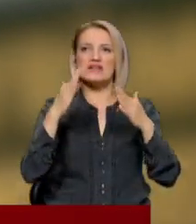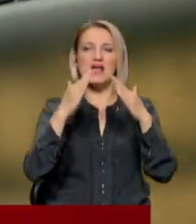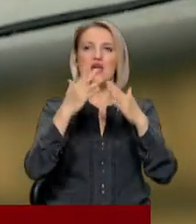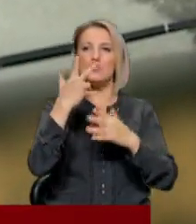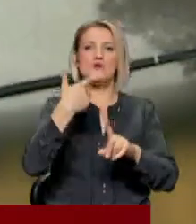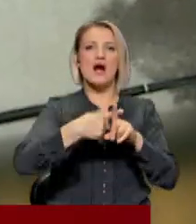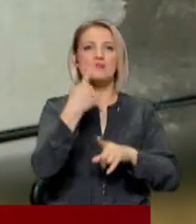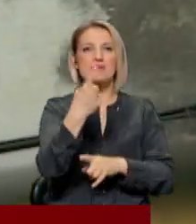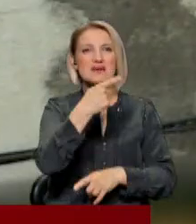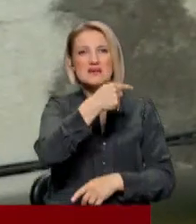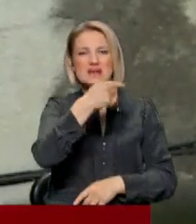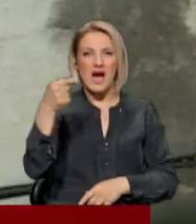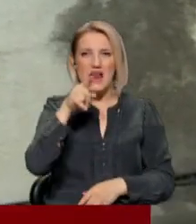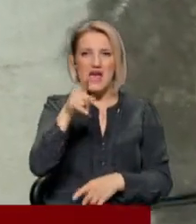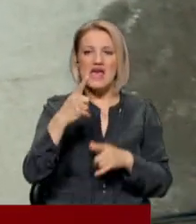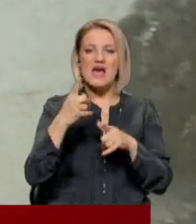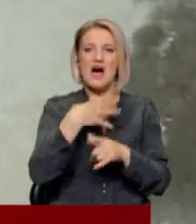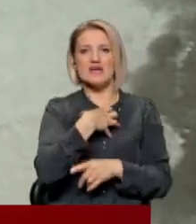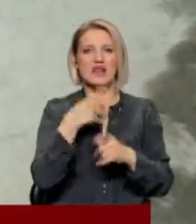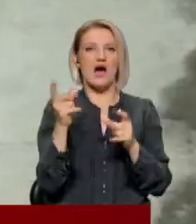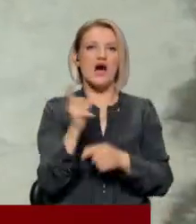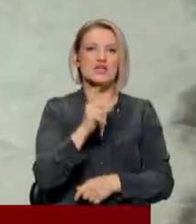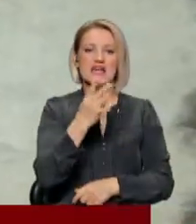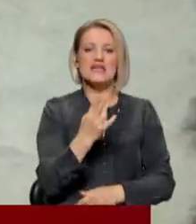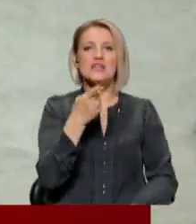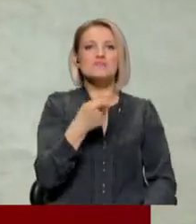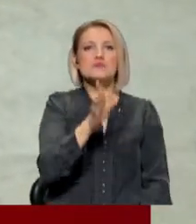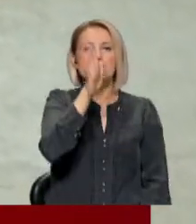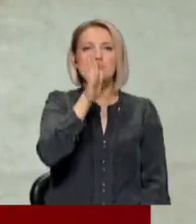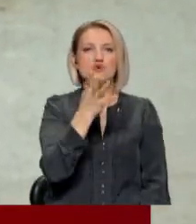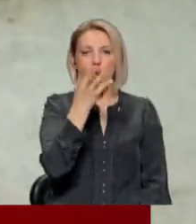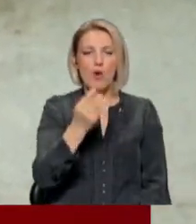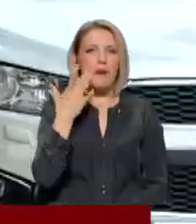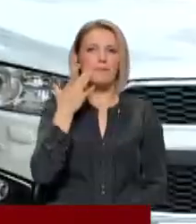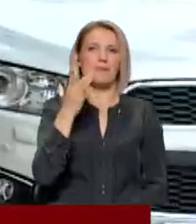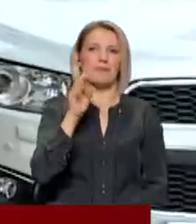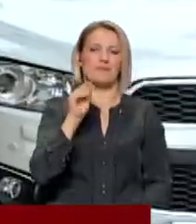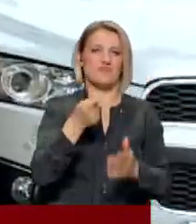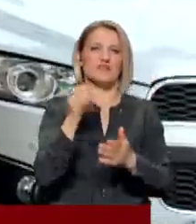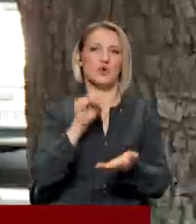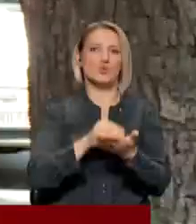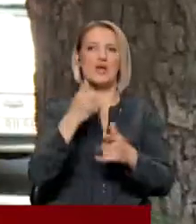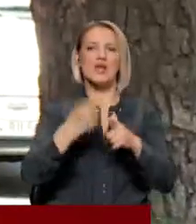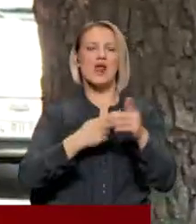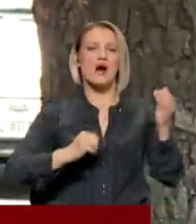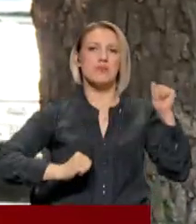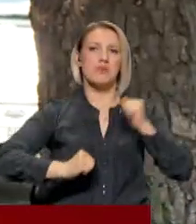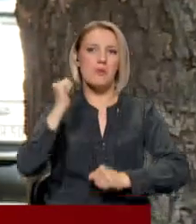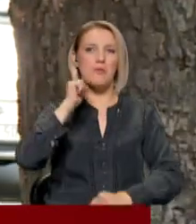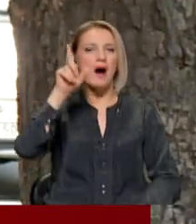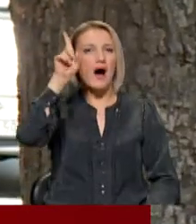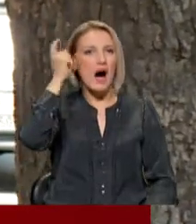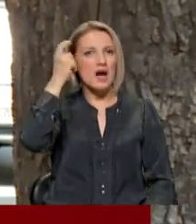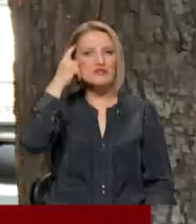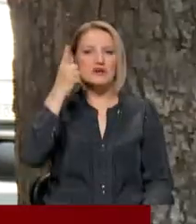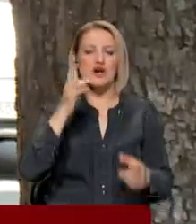3 artı 1 dairenin fiyatı Haziran ayında 7500 lira olarak belirlendi. Kiralar uçtu. Akılcı